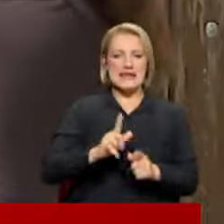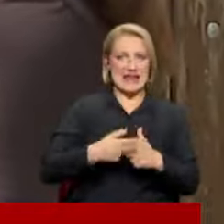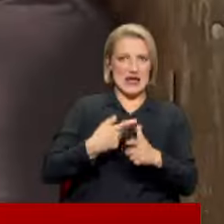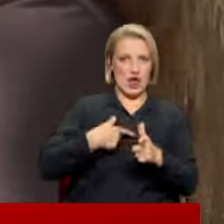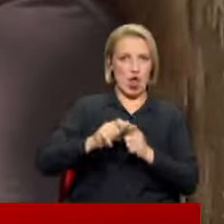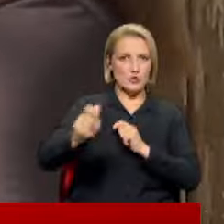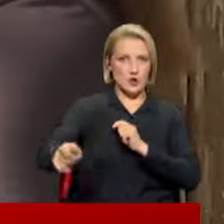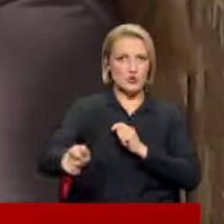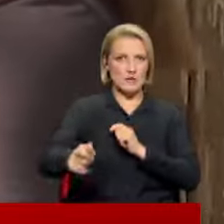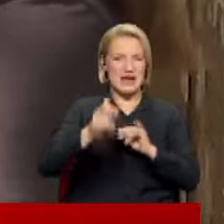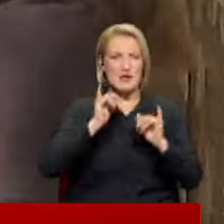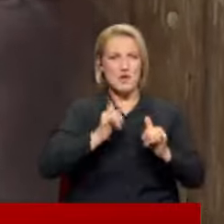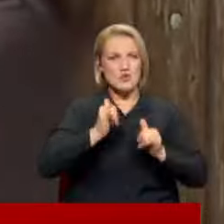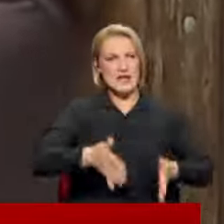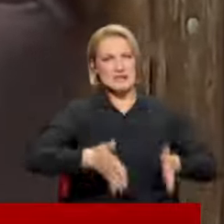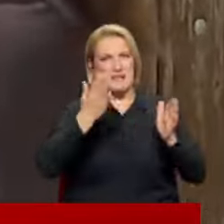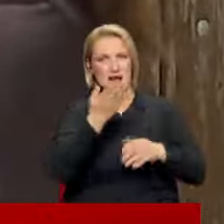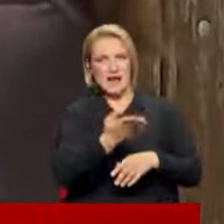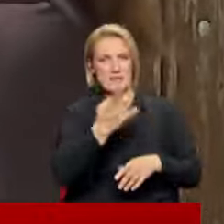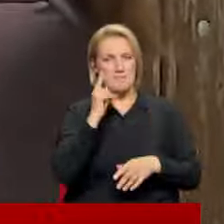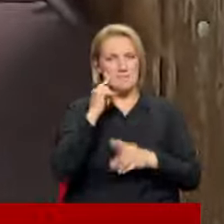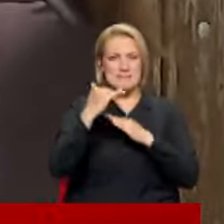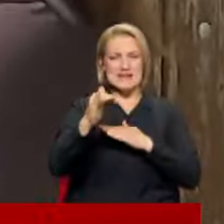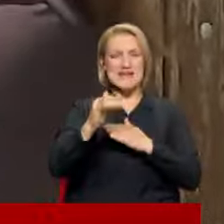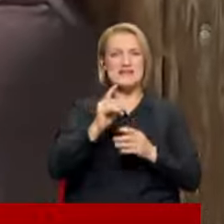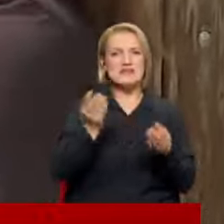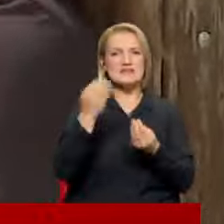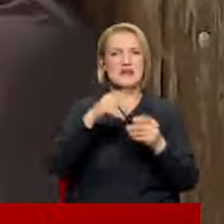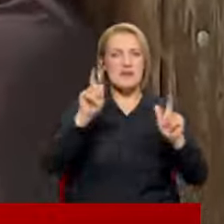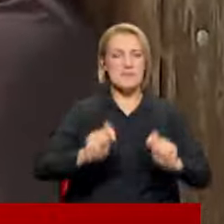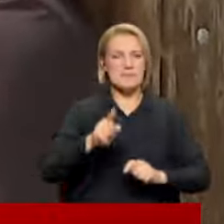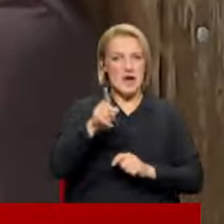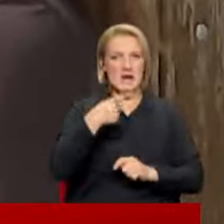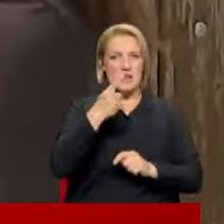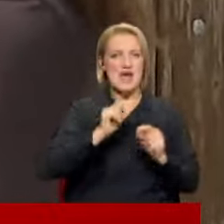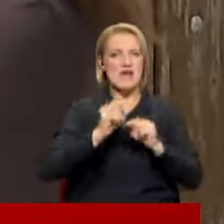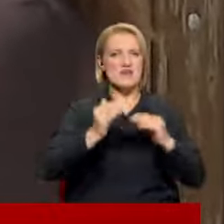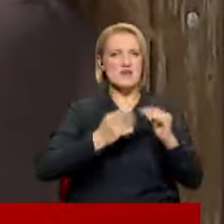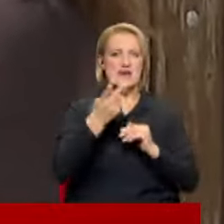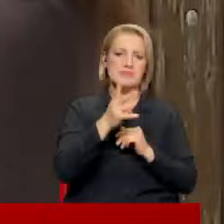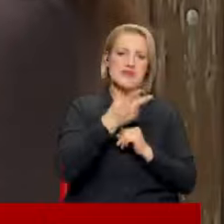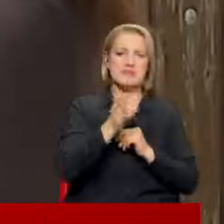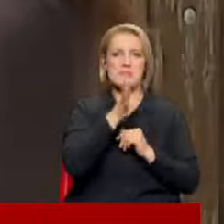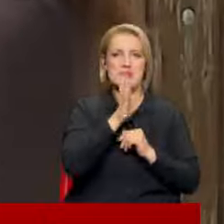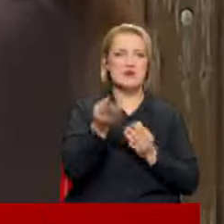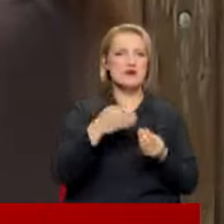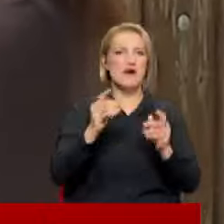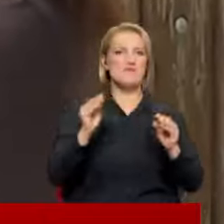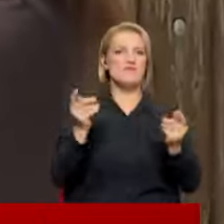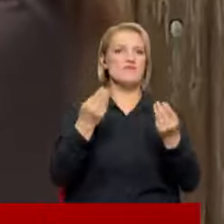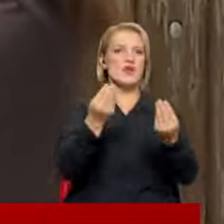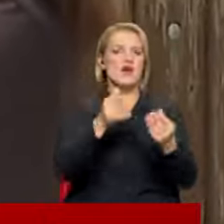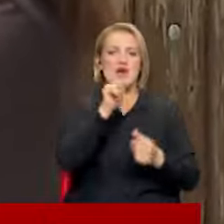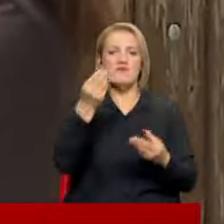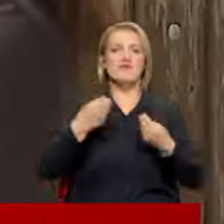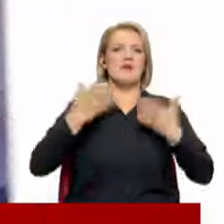veriyorsam eve, kötü eski binaya millete zam vereceğiz diye enflasyonu düşürdü. 2000 lira, 2500 lira zam verecek. Hiç vermesin. En